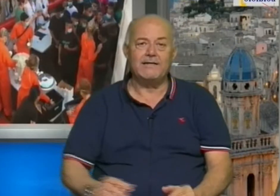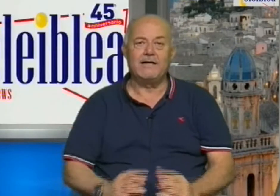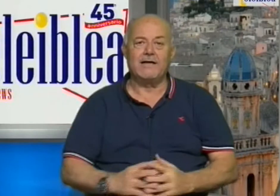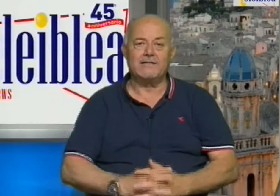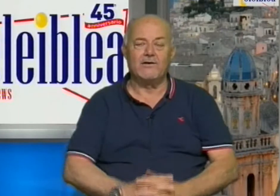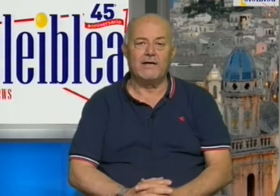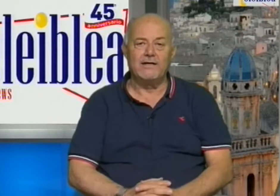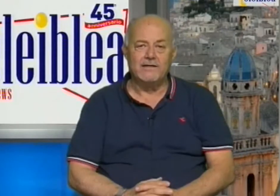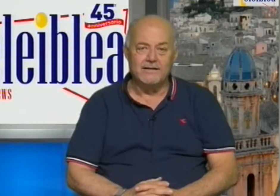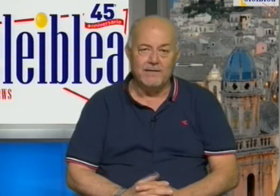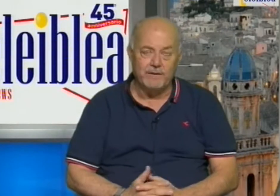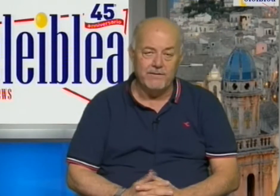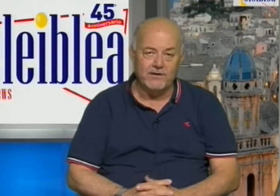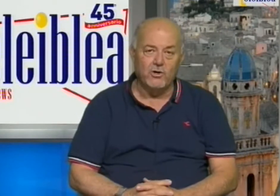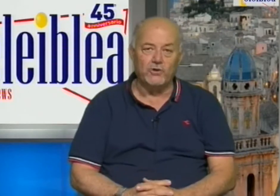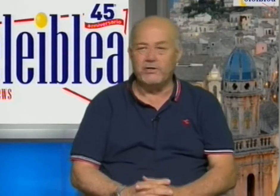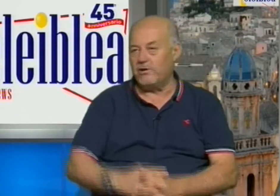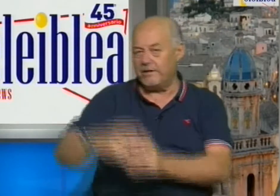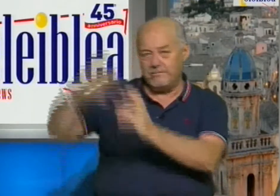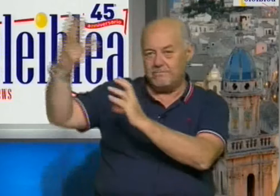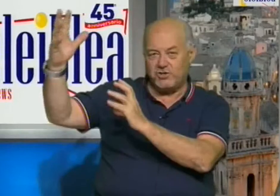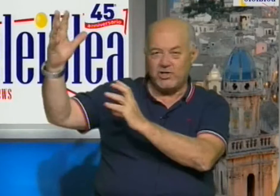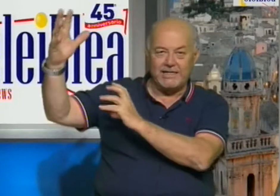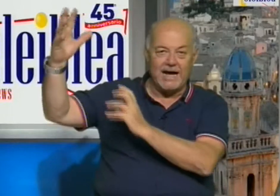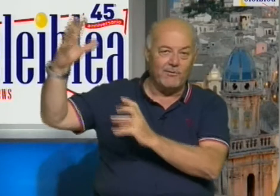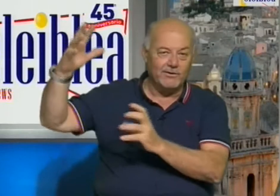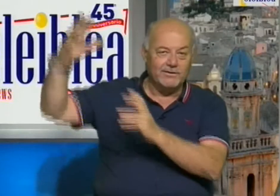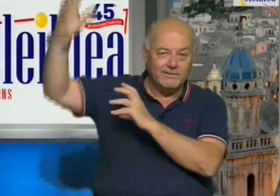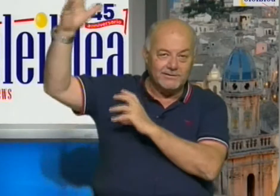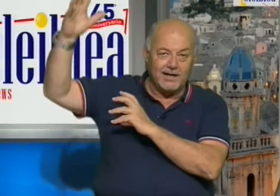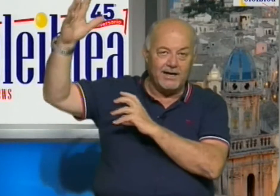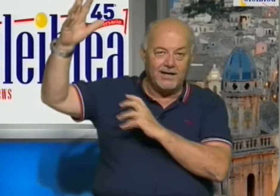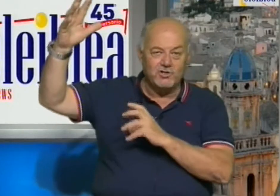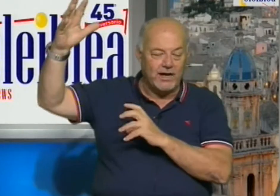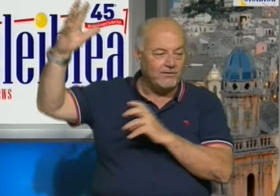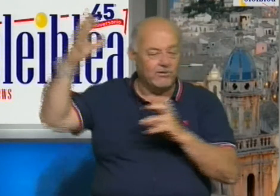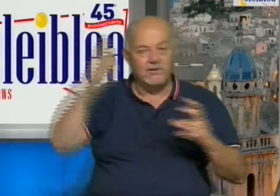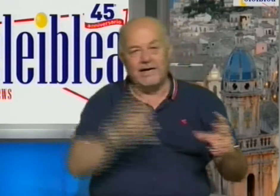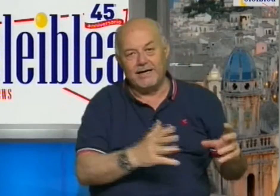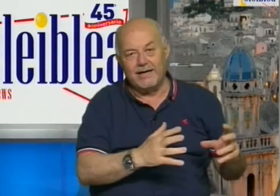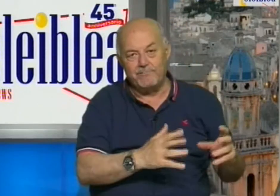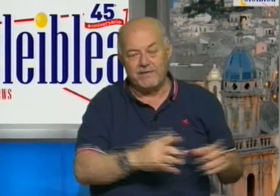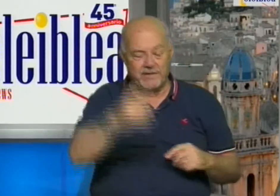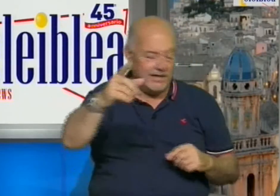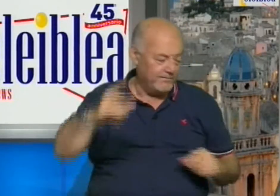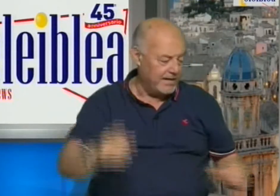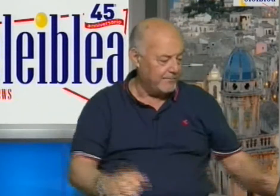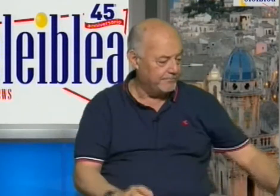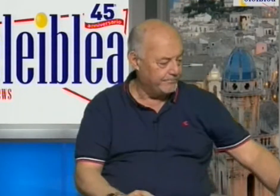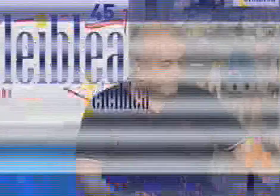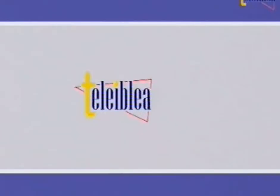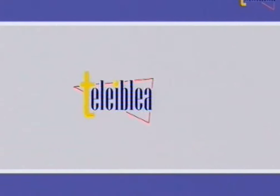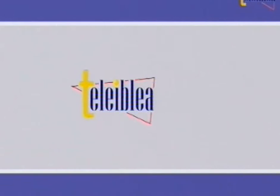un'importante dichiarazione del Premier Conte, noi scendiamo dal centro alla periferia.